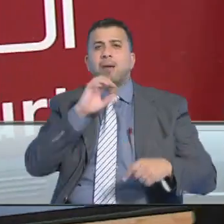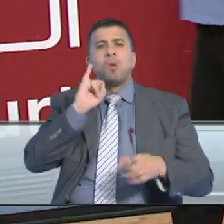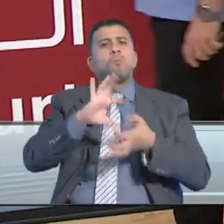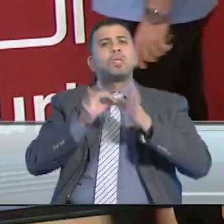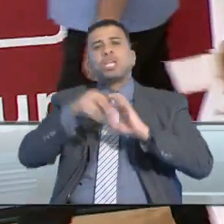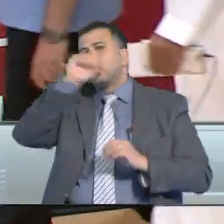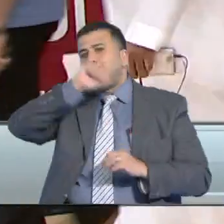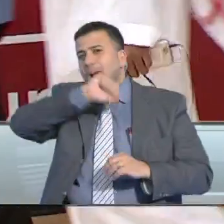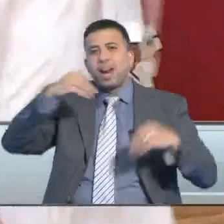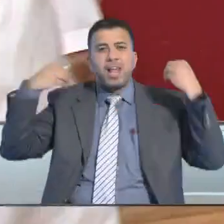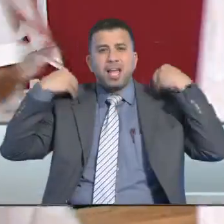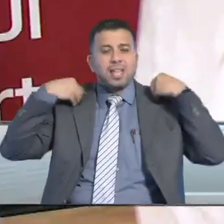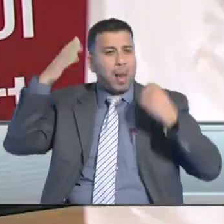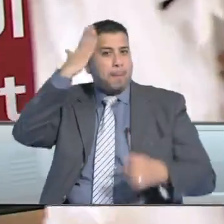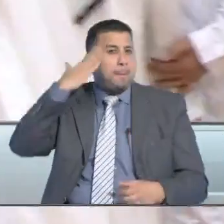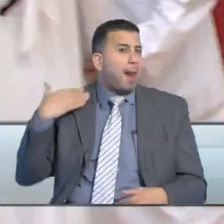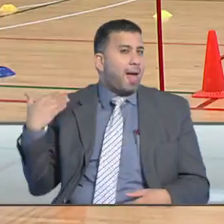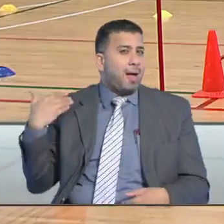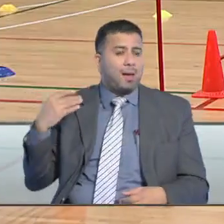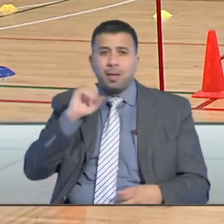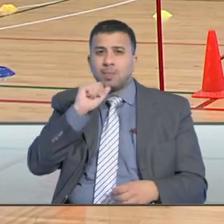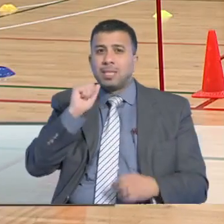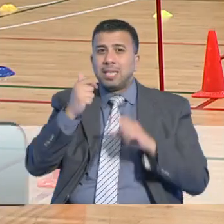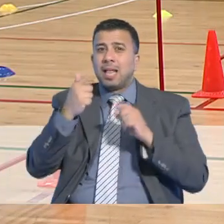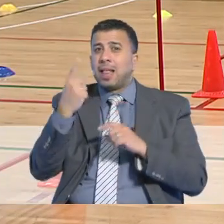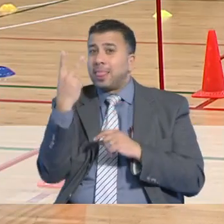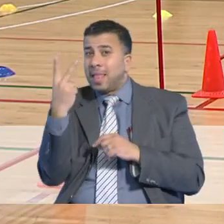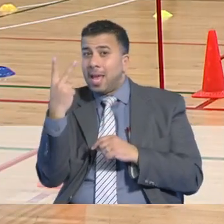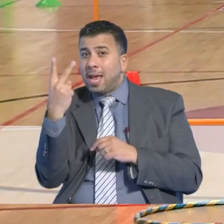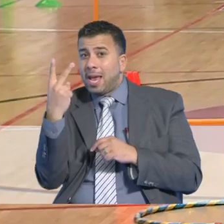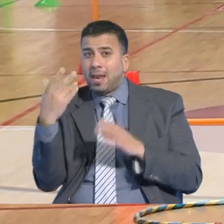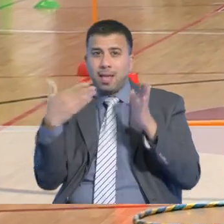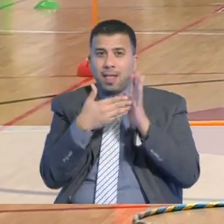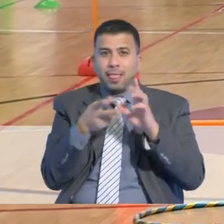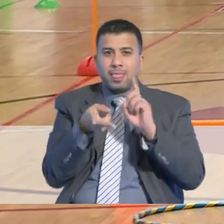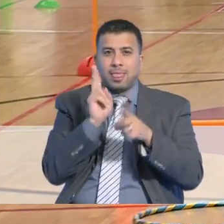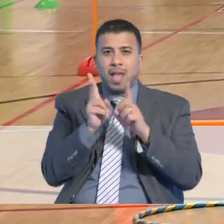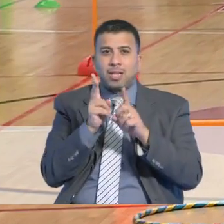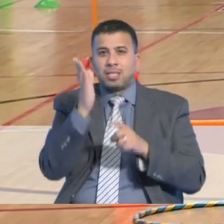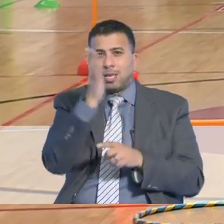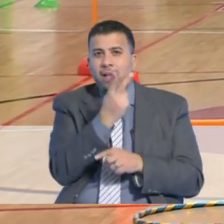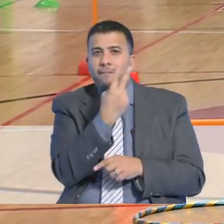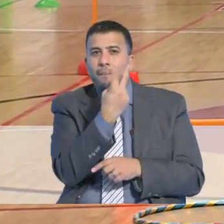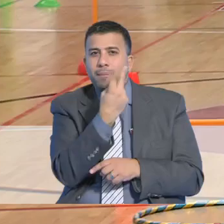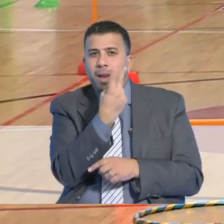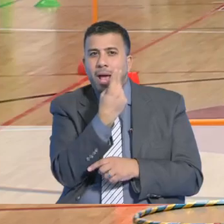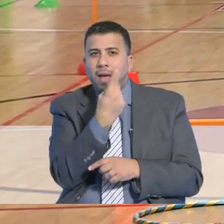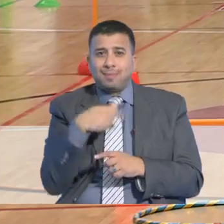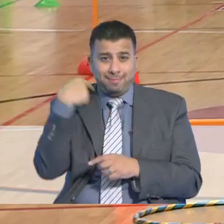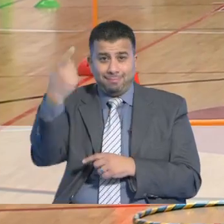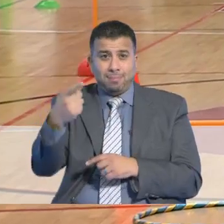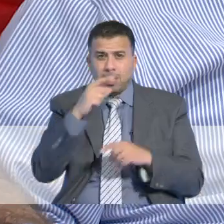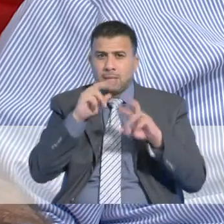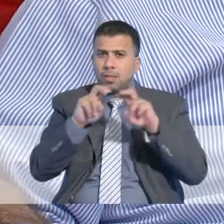تنظمه مؤسسة الشارقة لرياضة المرأة خلال الفترة من 2 وحتى 12 من فبراير المقبل. جاء ذلك عقب زيارة